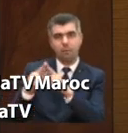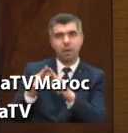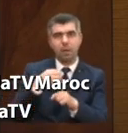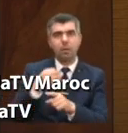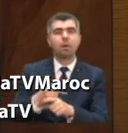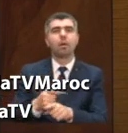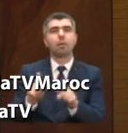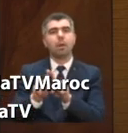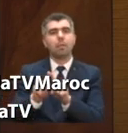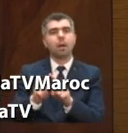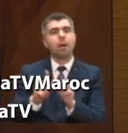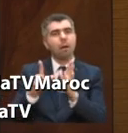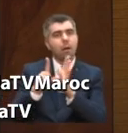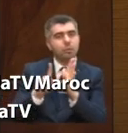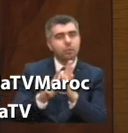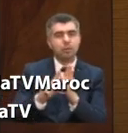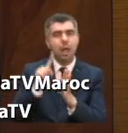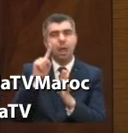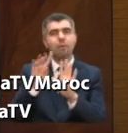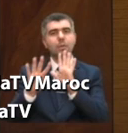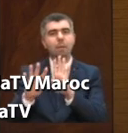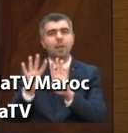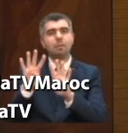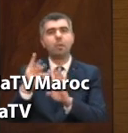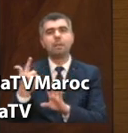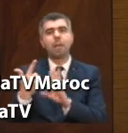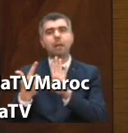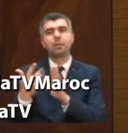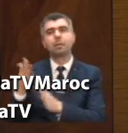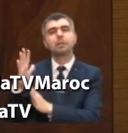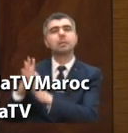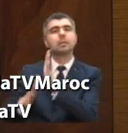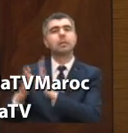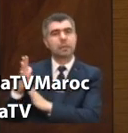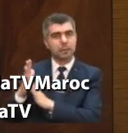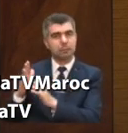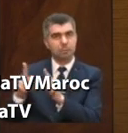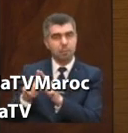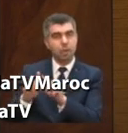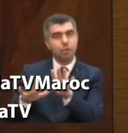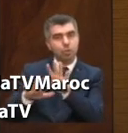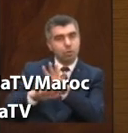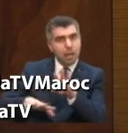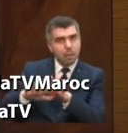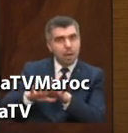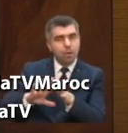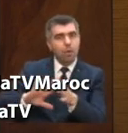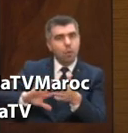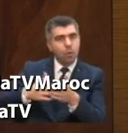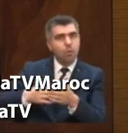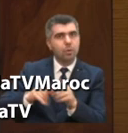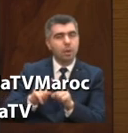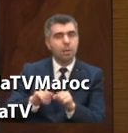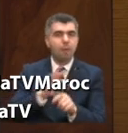الامر المشرع منذ سنه 1972 اعتبر ان الامر يتعلق بواجبات اجتماعيه، لذا جعل الغرامات